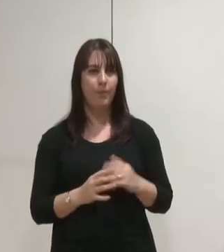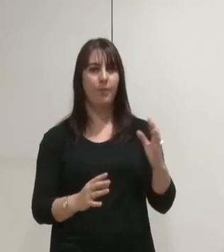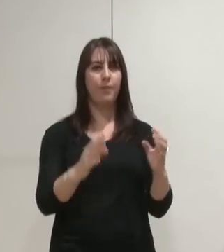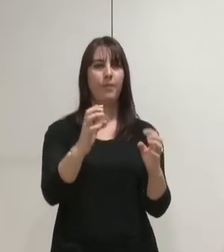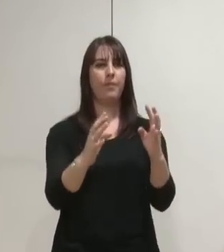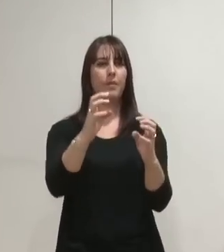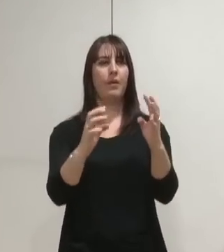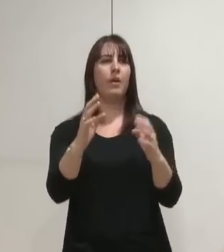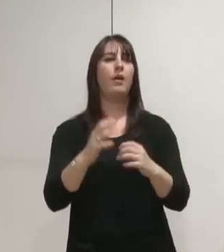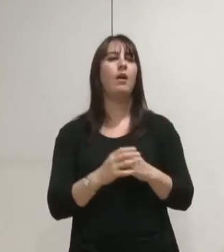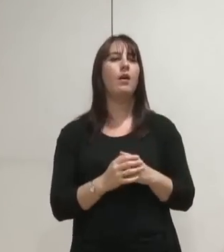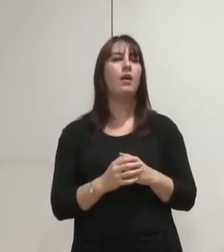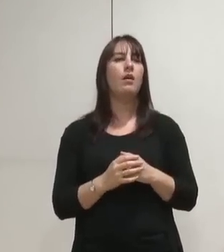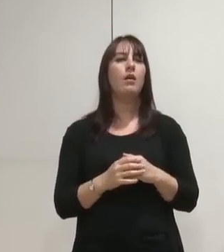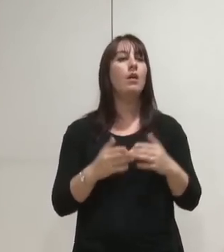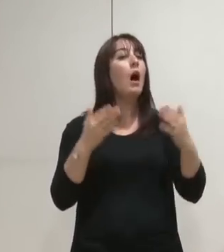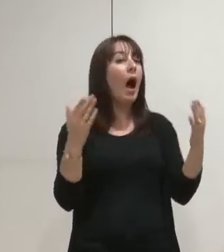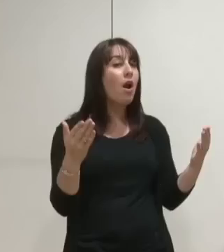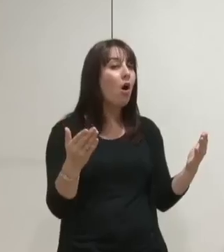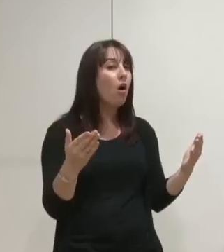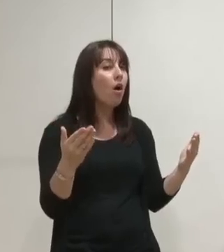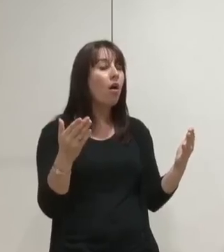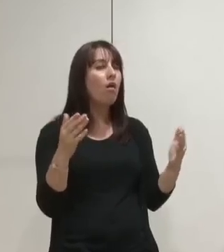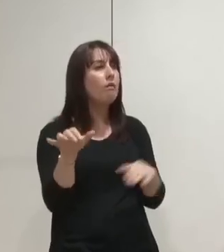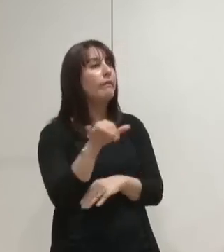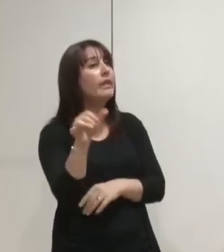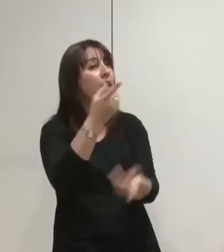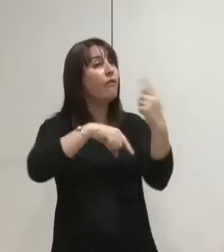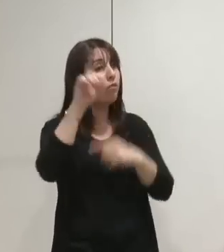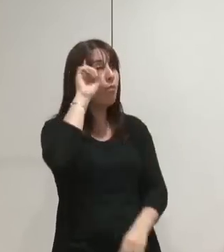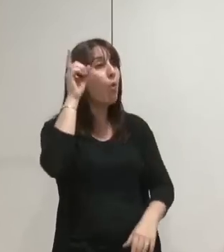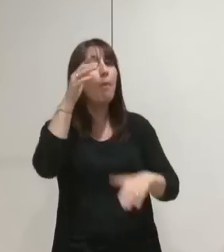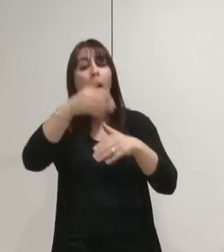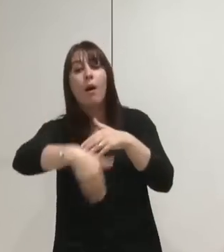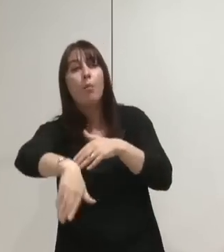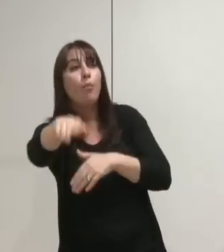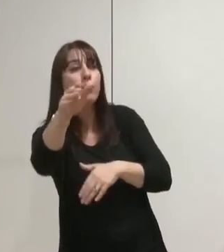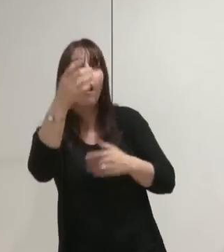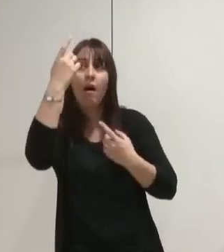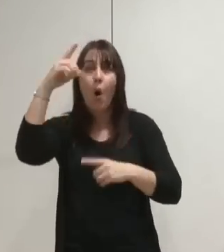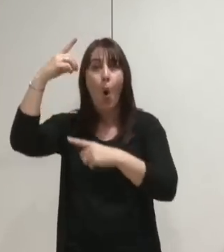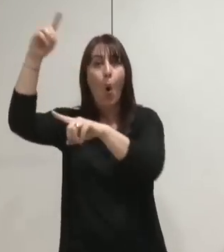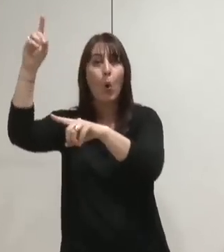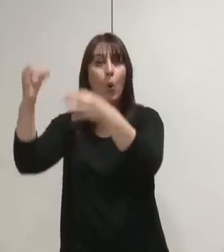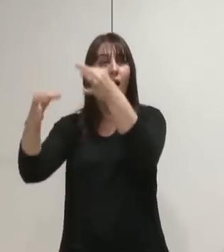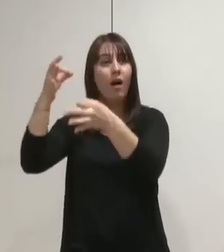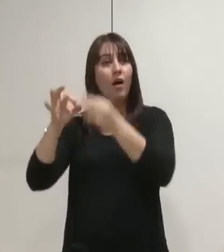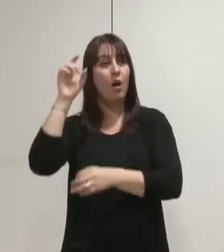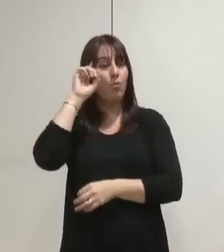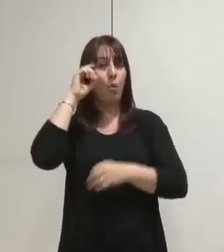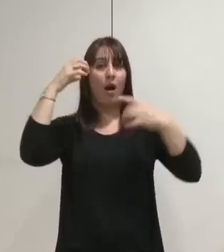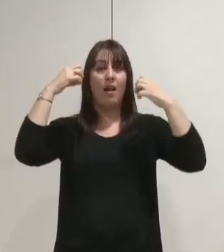évidemment qui vous qui vous dit que vous n'aurez pas vous aussi un jour des recours notamment à cause du